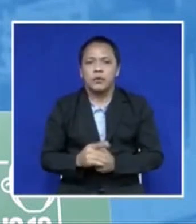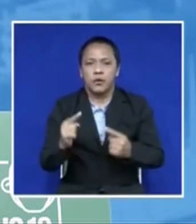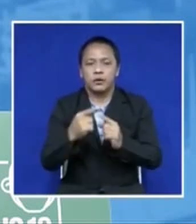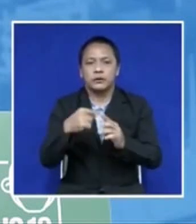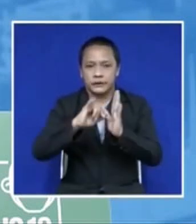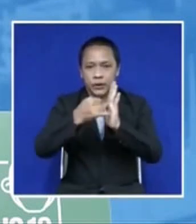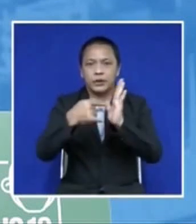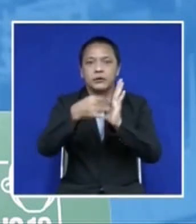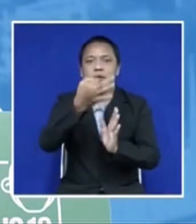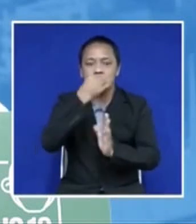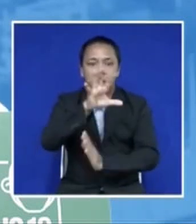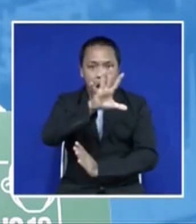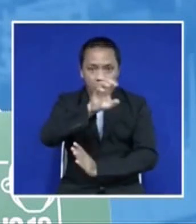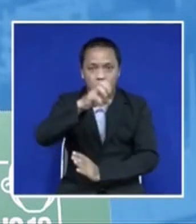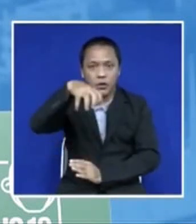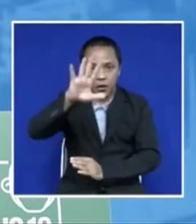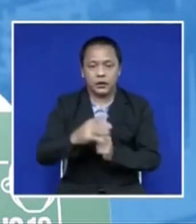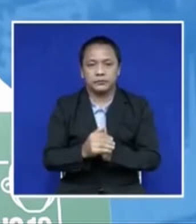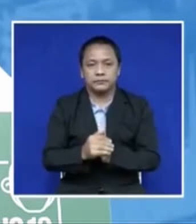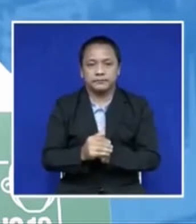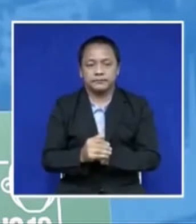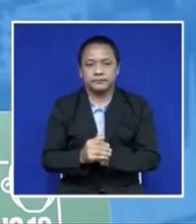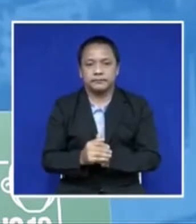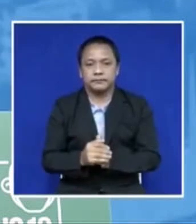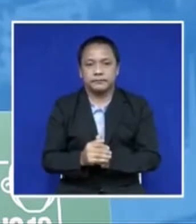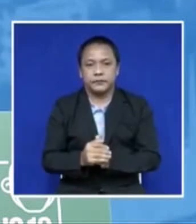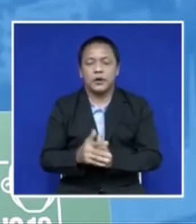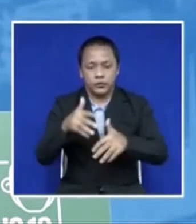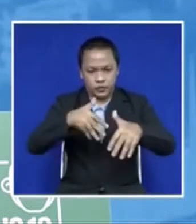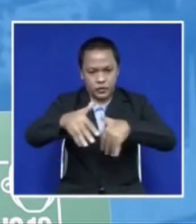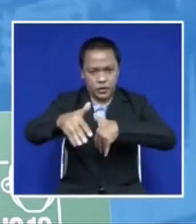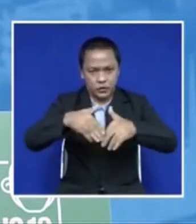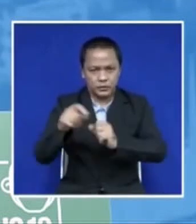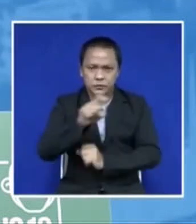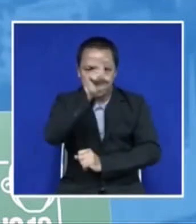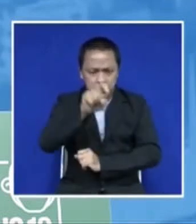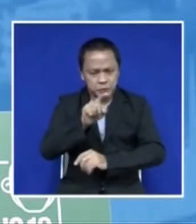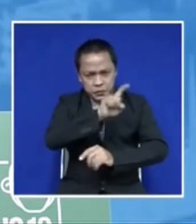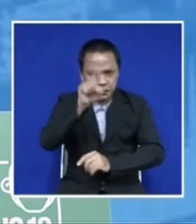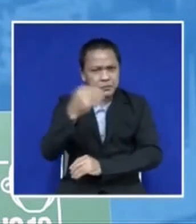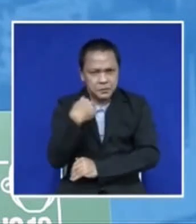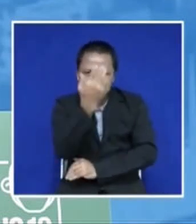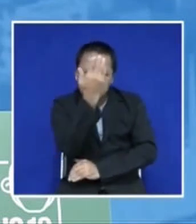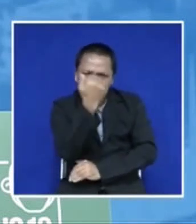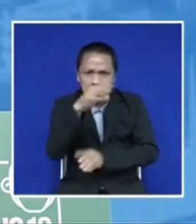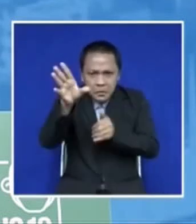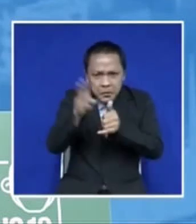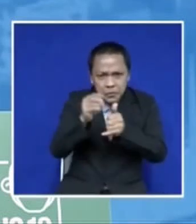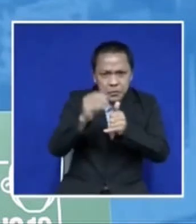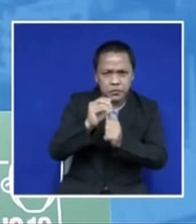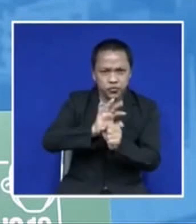ตลาดกลางกุ้งเป็นแหล่งรายงานต่างด้าว 90เปอร์เซ็นต์ประชาเวียนมากมีแค่ 10เปอร์เซ็นต์ที่เป็นคนไทยเท่านั้นแต่